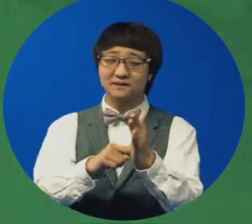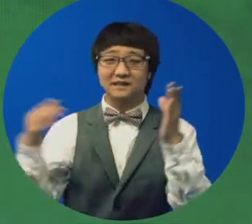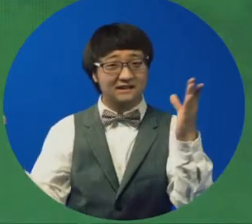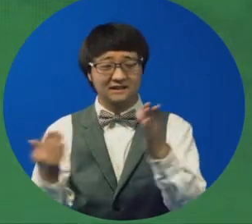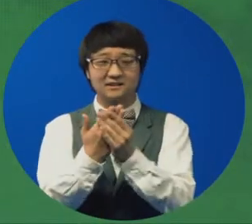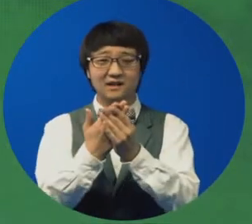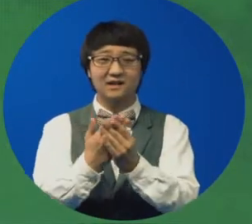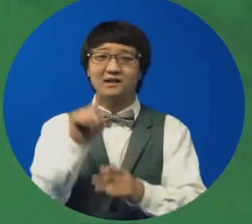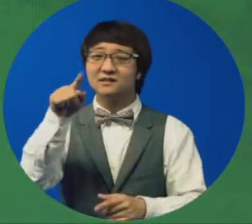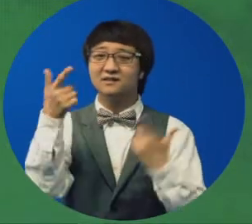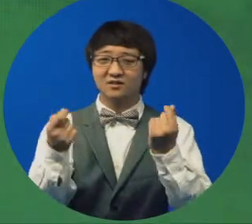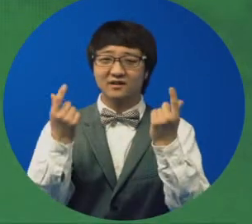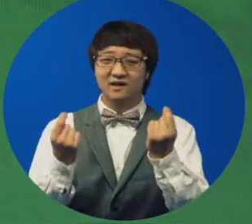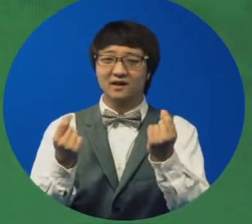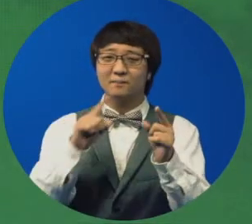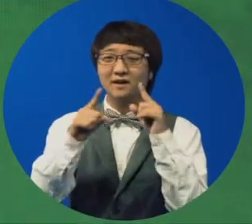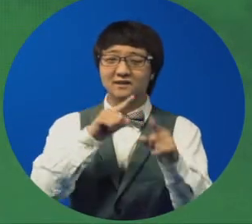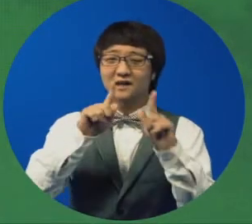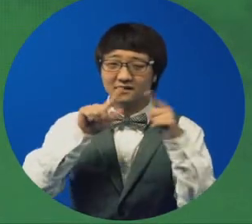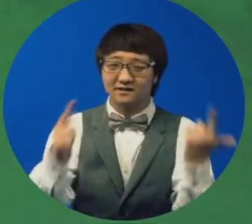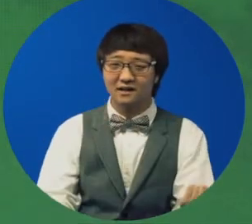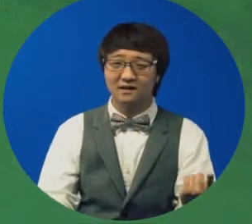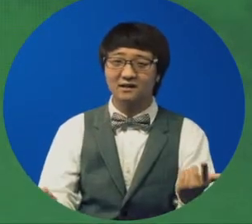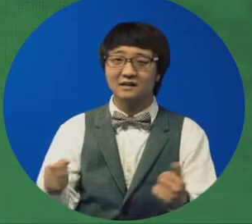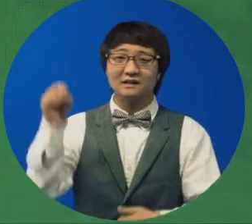얘기하지 않습니다. 그냥 기도합니다.